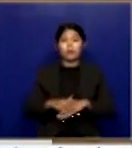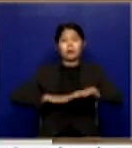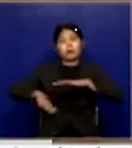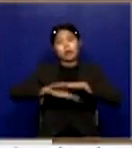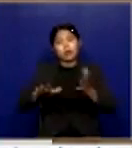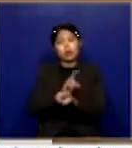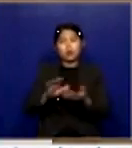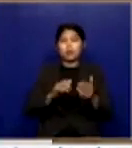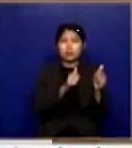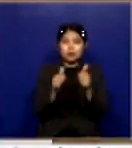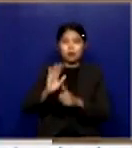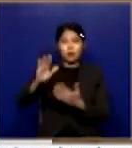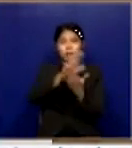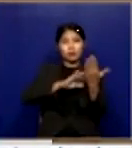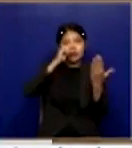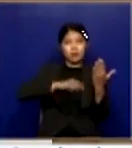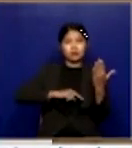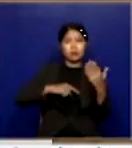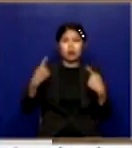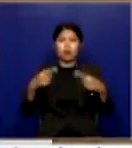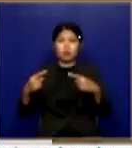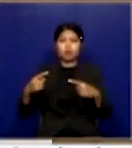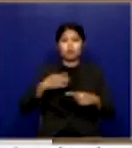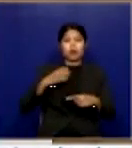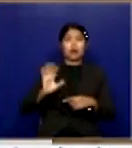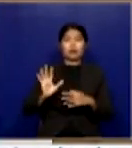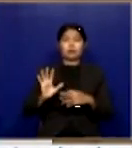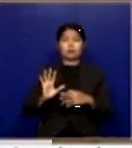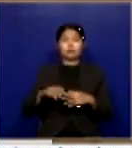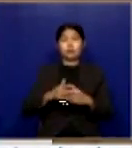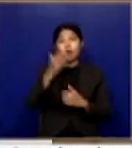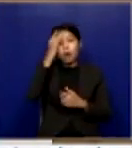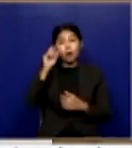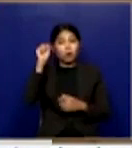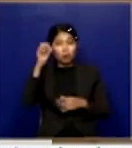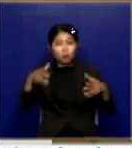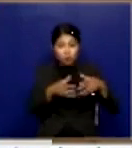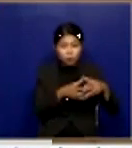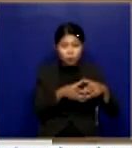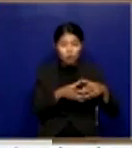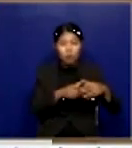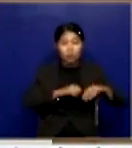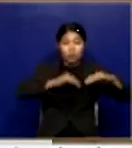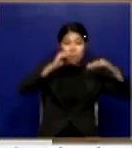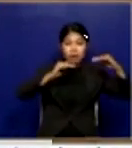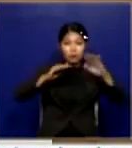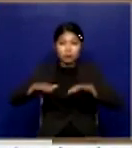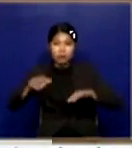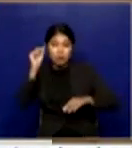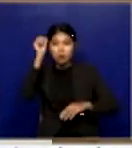ทางวัฒนธรรมอันดีงามของประเทศแตกร้าวเสียหายไปเพราะความไม่เข้าใจระหว่างคนแต่ละรุ่น